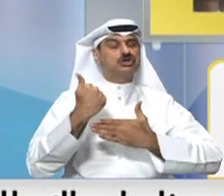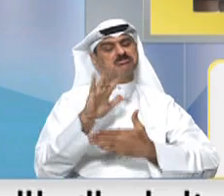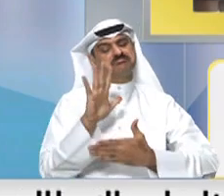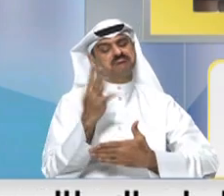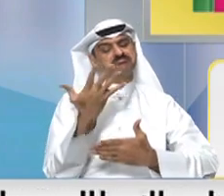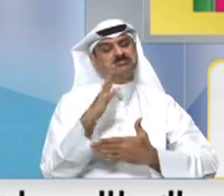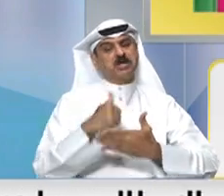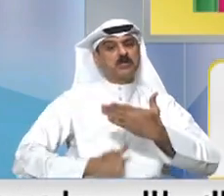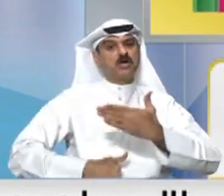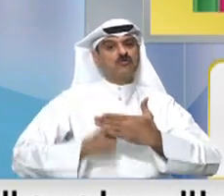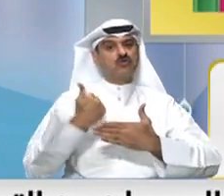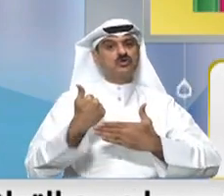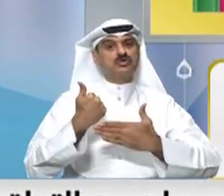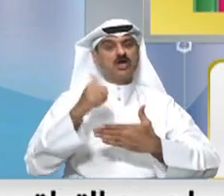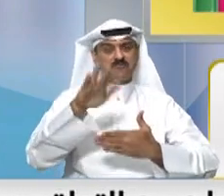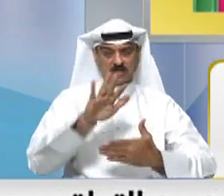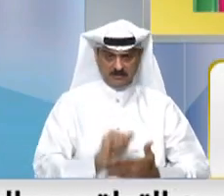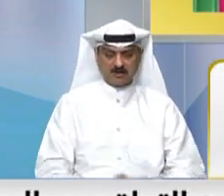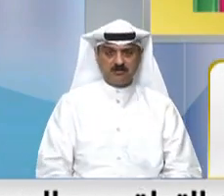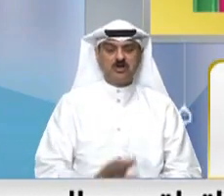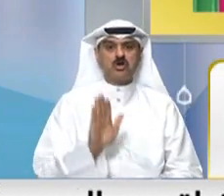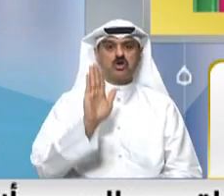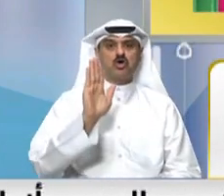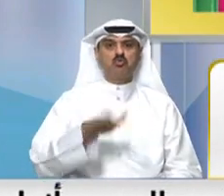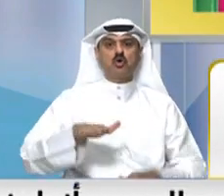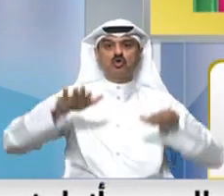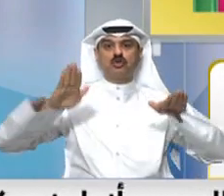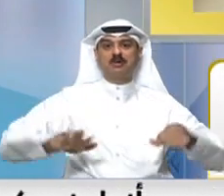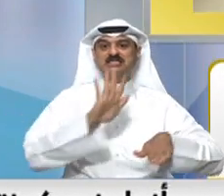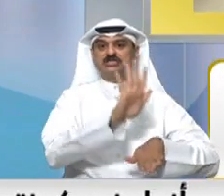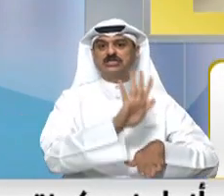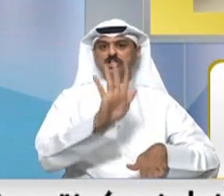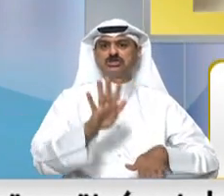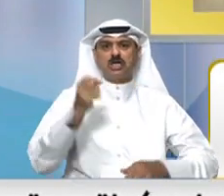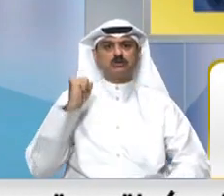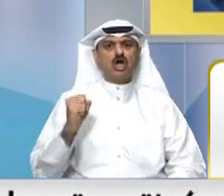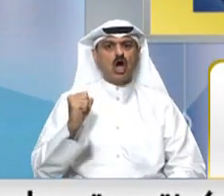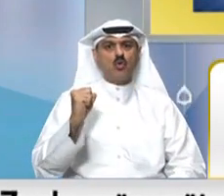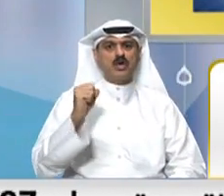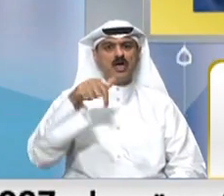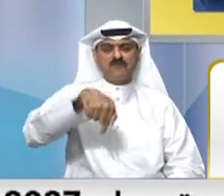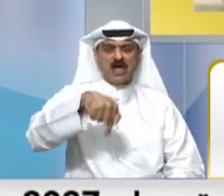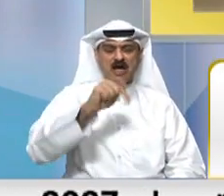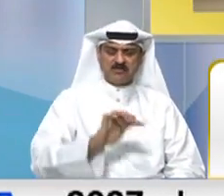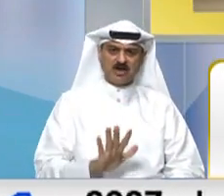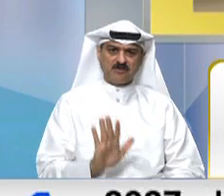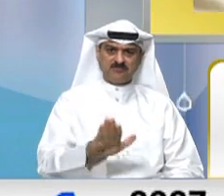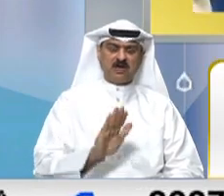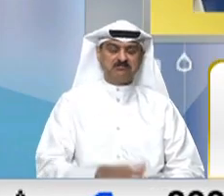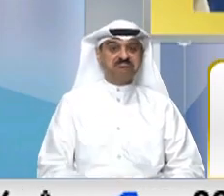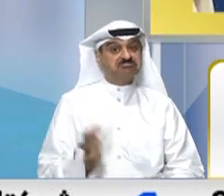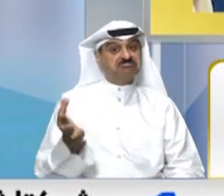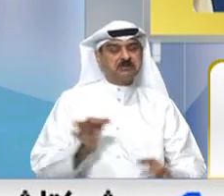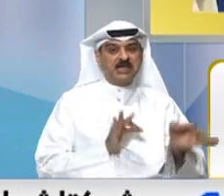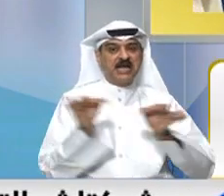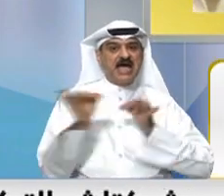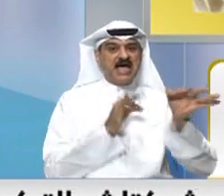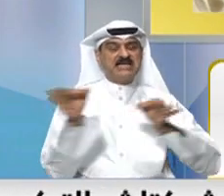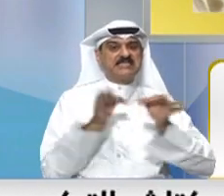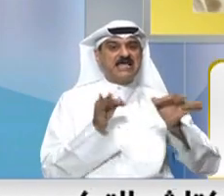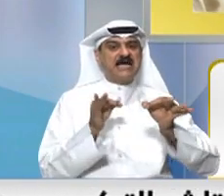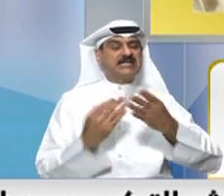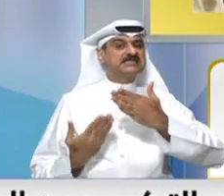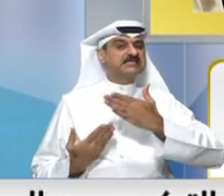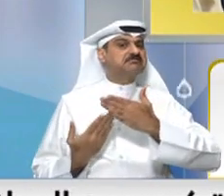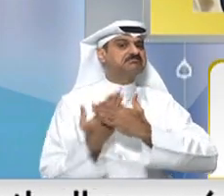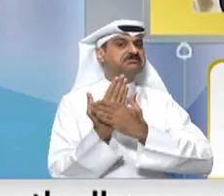الماضية، ويمكن أن يكون متواجد في البرلمان الأوروبي بشكل أقوى، ويكون هناك سياسات تعزز اليمين المتطرف.